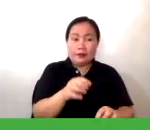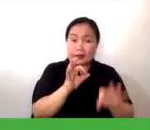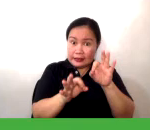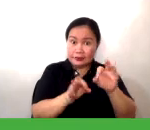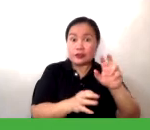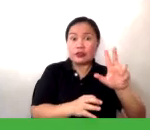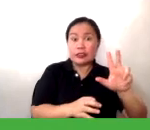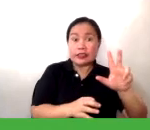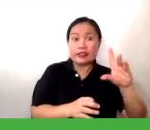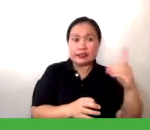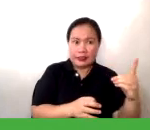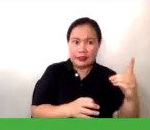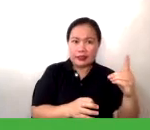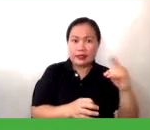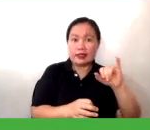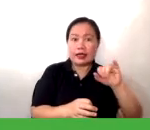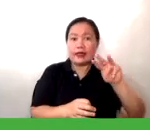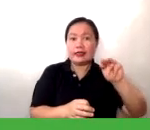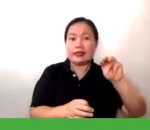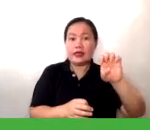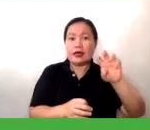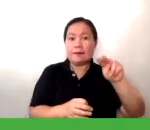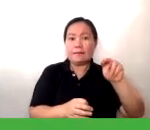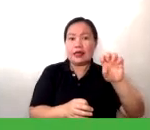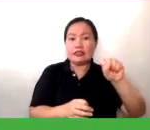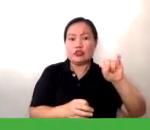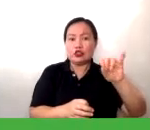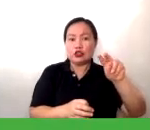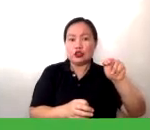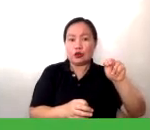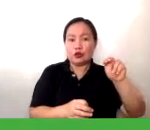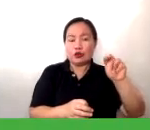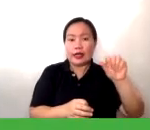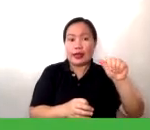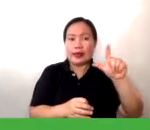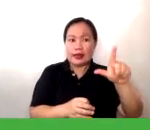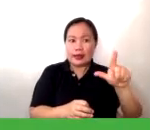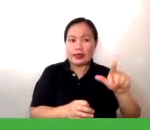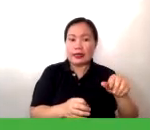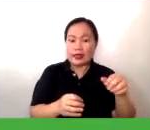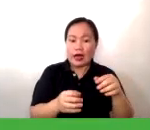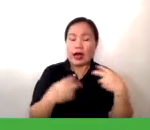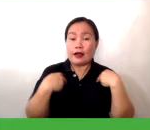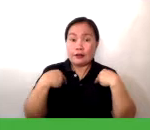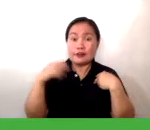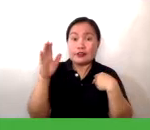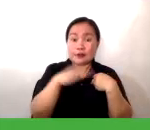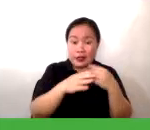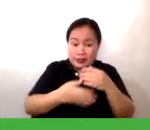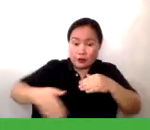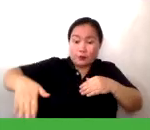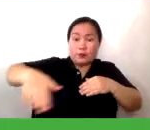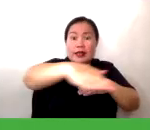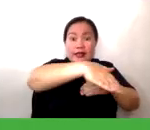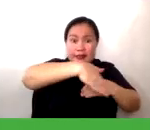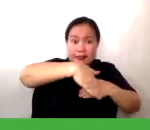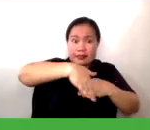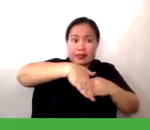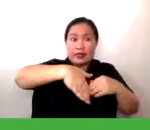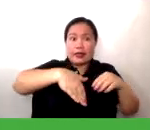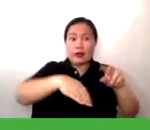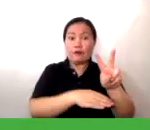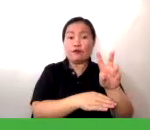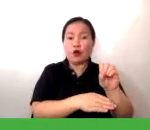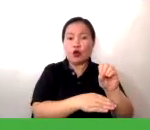if it's three-dimensional, okay, so there's already a space. So, it refers to how much space a